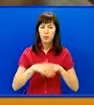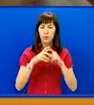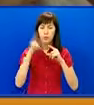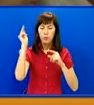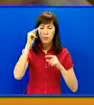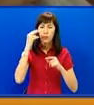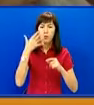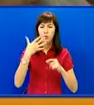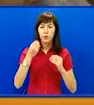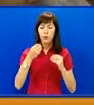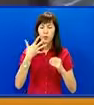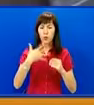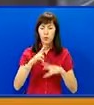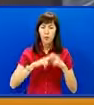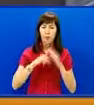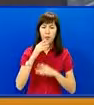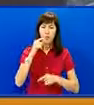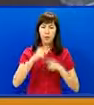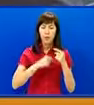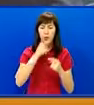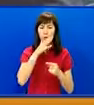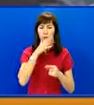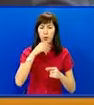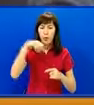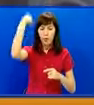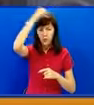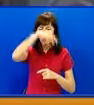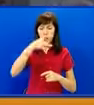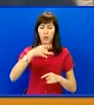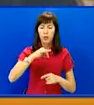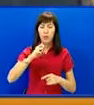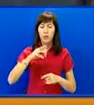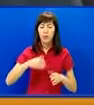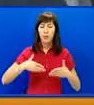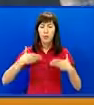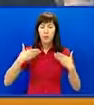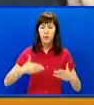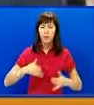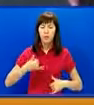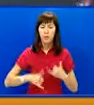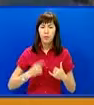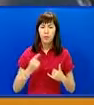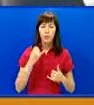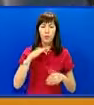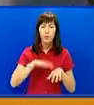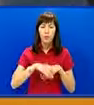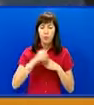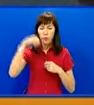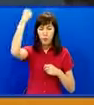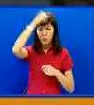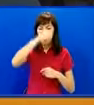школы. Еще 5 будут построены в следующем году. Аким района Галым Исмаилов поздравил педагогов с началом нового учебного